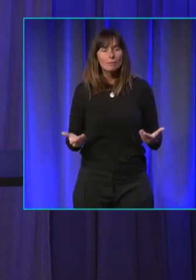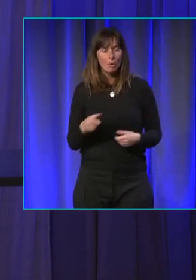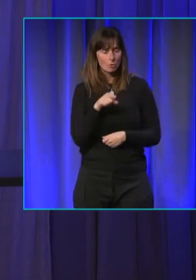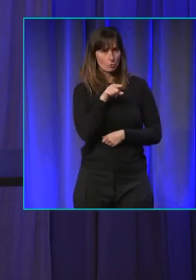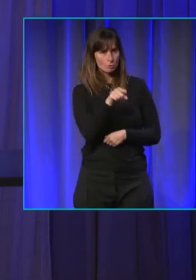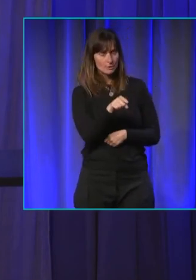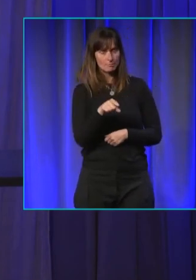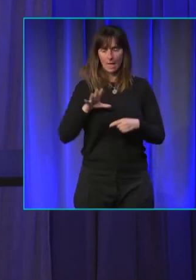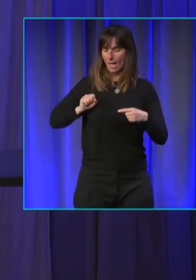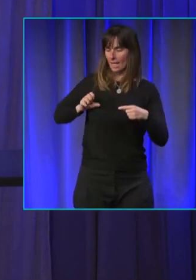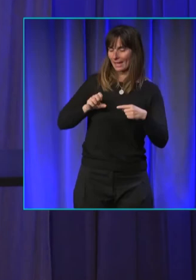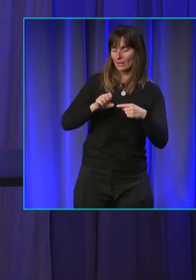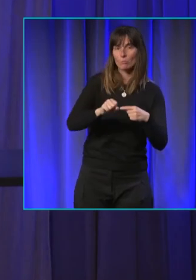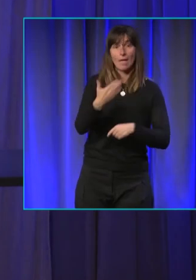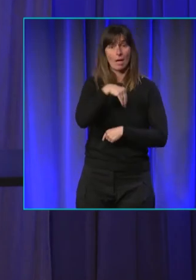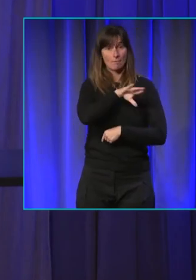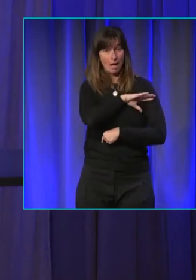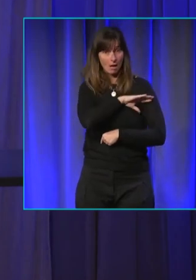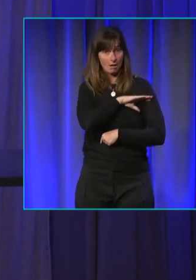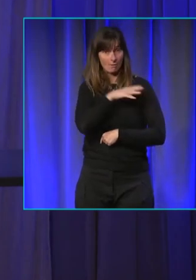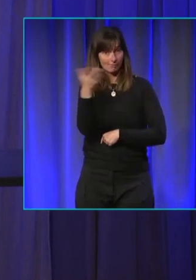récupère plus vite parce qu'il produit moins d'efforts